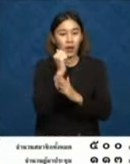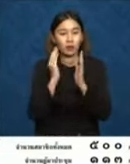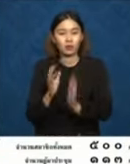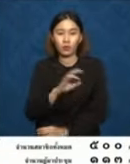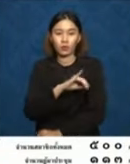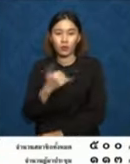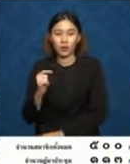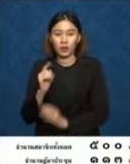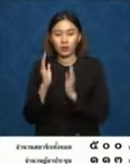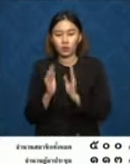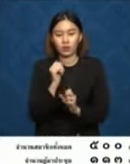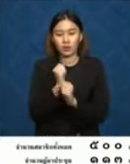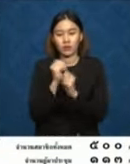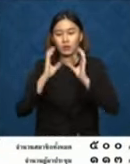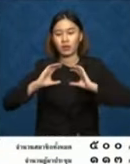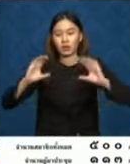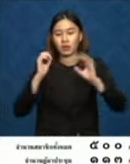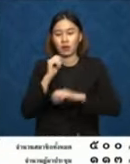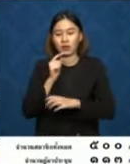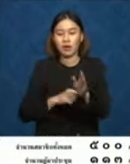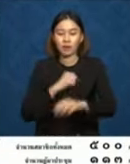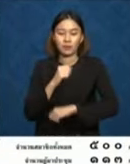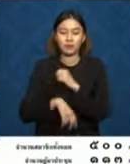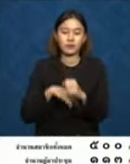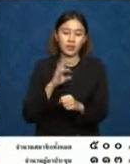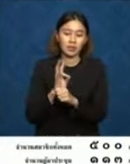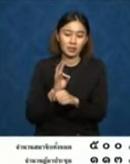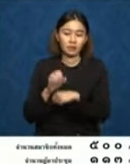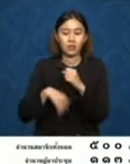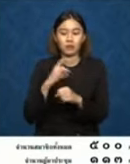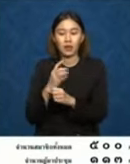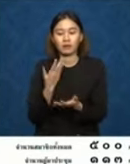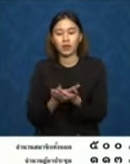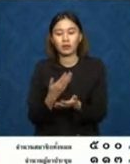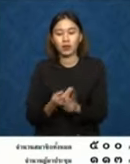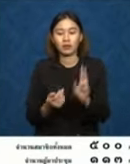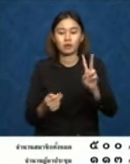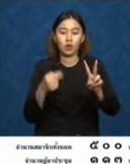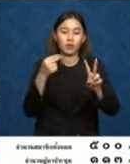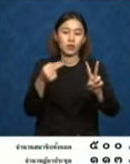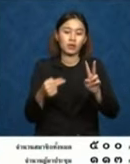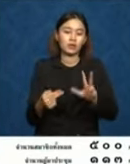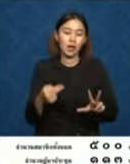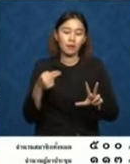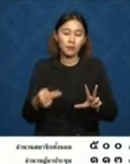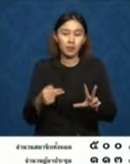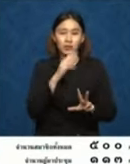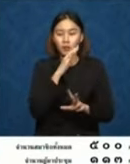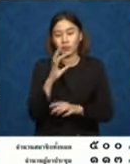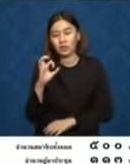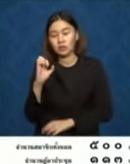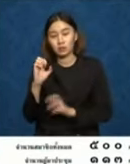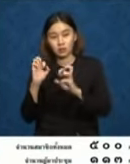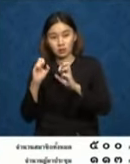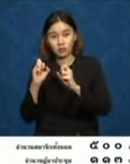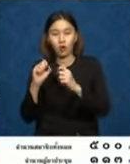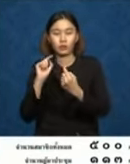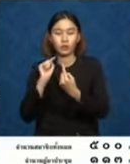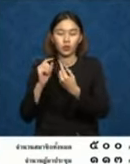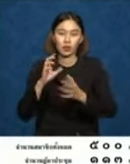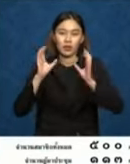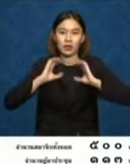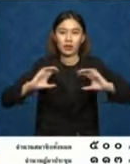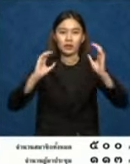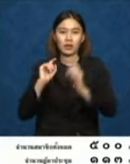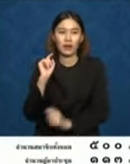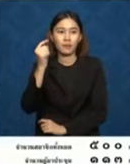คนเป็นพนักงานราชการมา 7-8 ปีเงินเดือนถึง 2-3 หมื่นนะครับแล้วพอเวลาไปสอบบรรจุเป็นราชการใหม่เนี่ยก